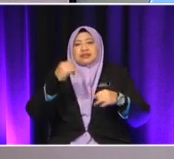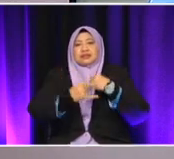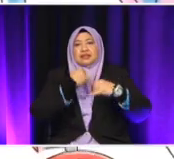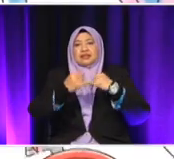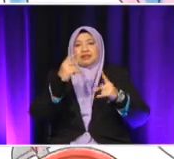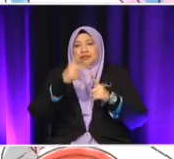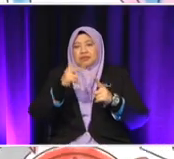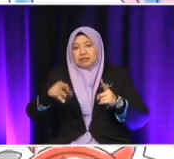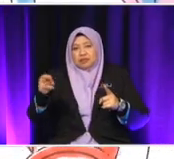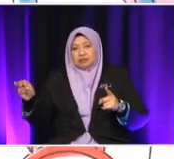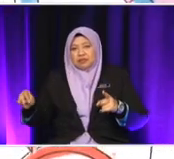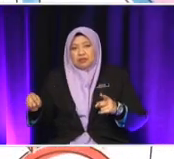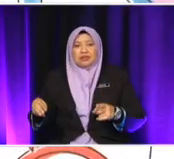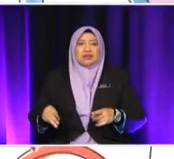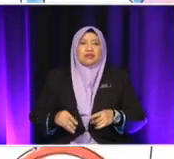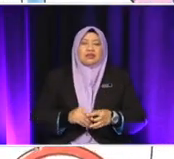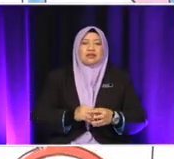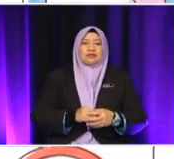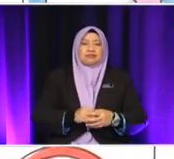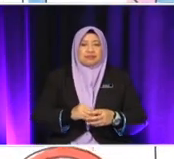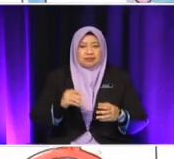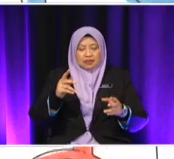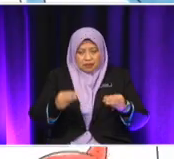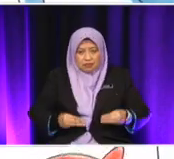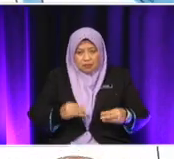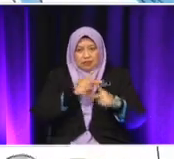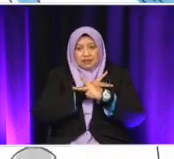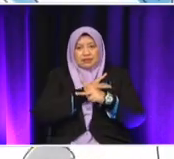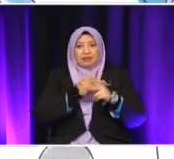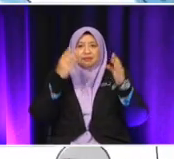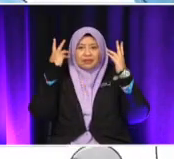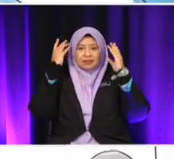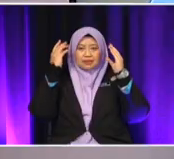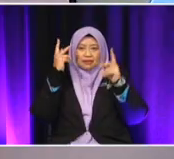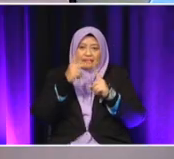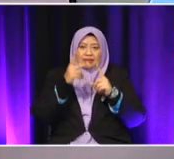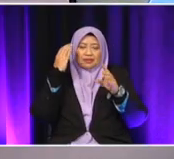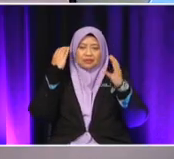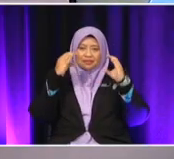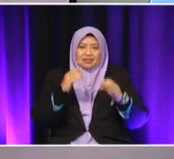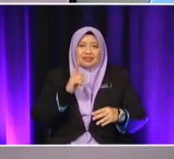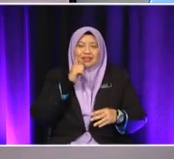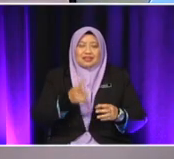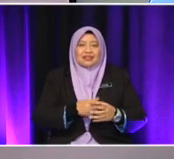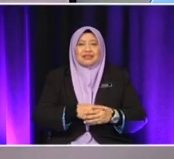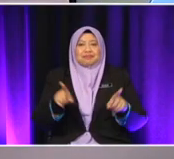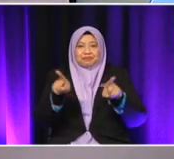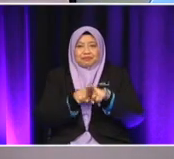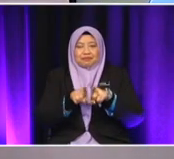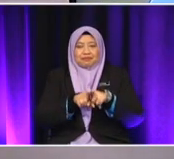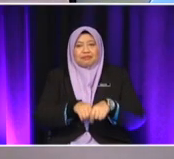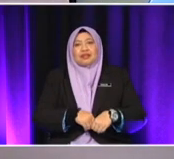ada Faizah amal dan juga kepada bersama kami sebagai juru basi isyarat kita